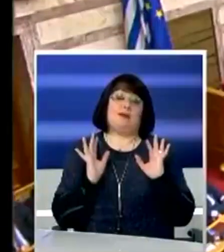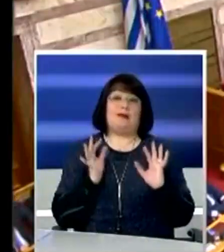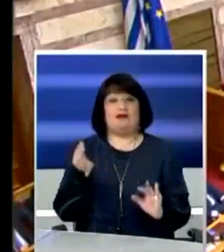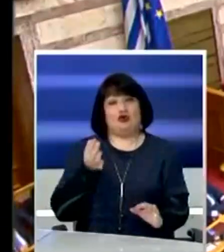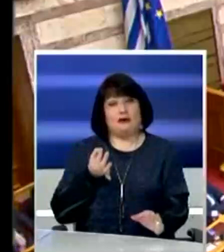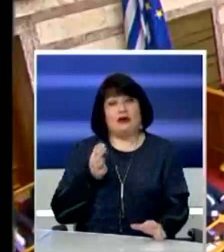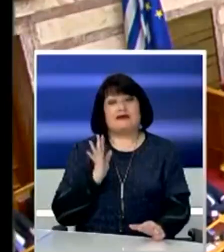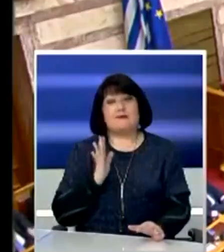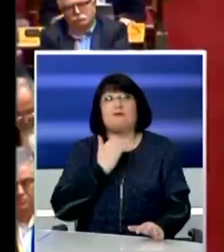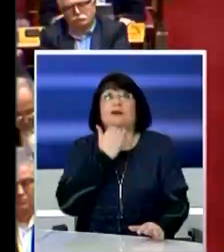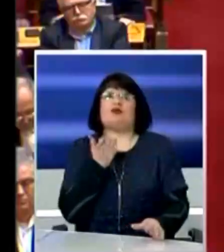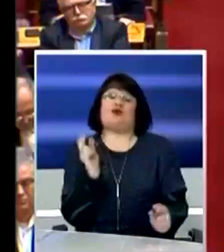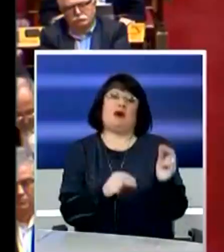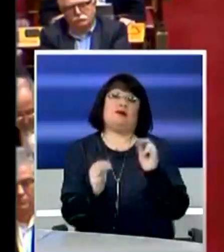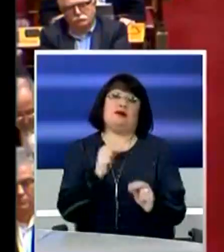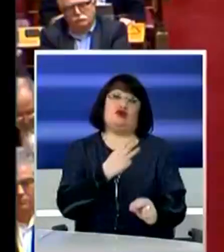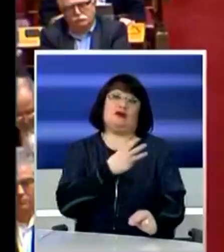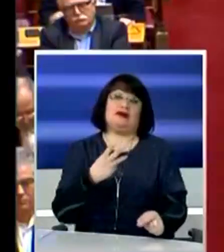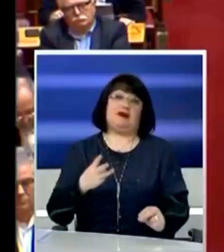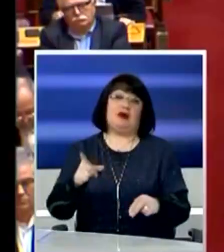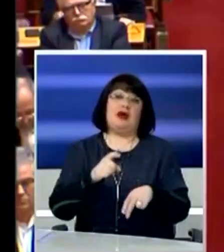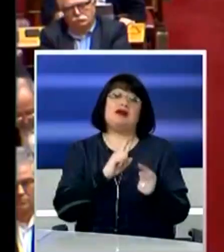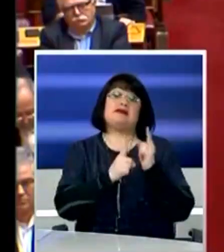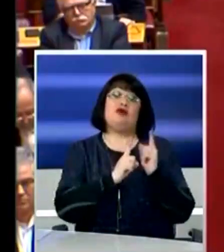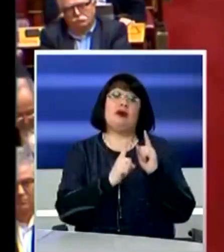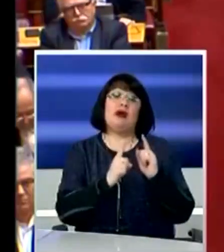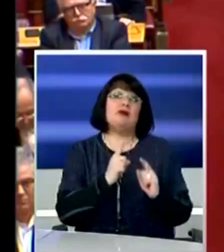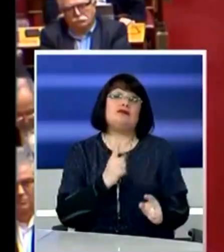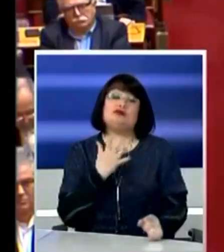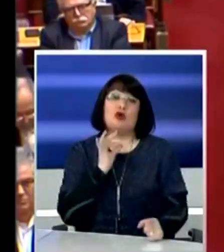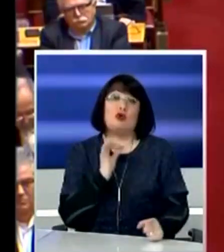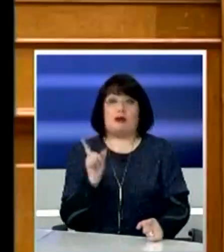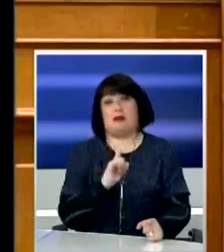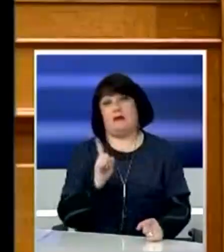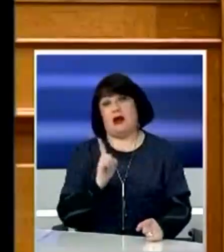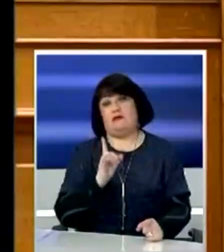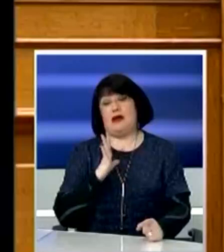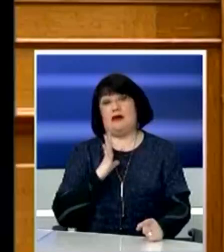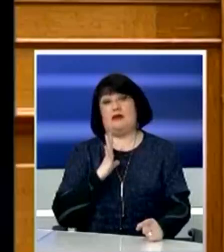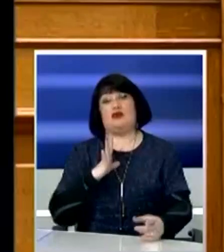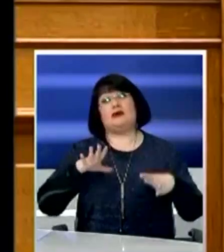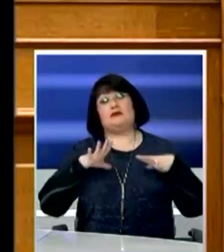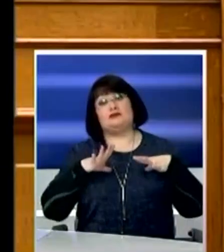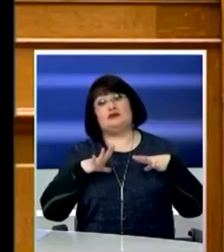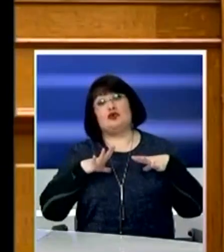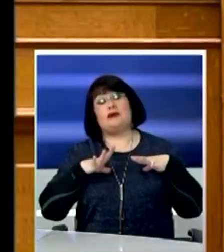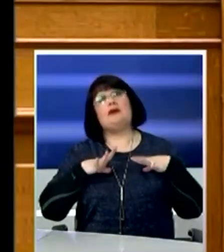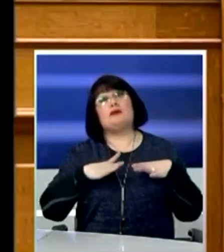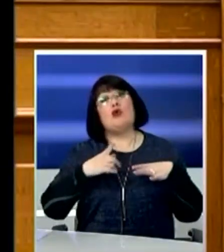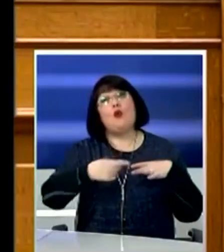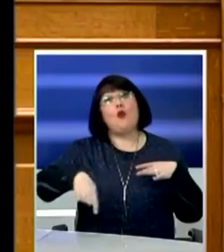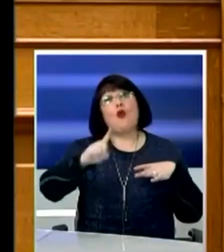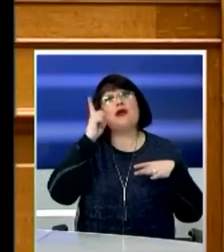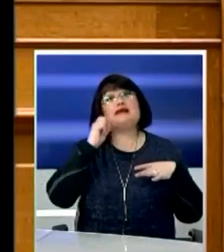δεδομένη και δεν μπορούμε να ψηφίσουμε αυτή τη συμφωνία, διότι δεν πρέπει να είμαστε δεδομένοι και προβλέψιμοι